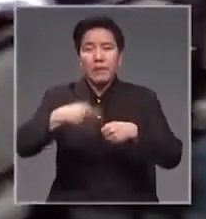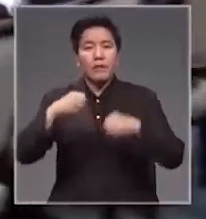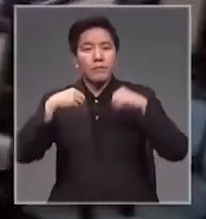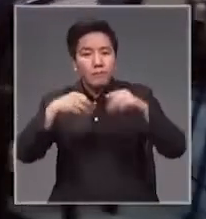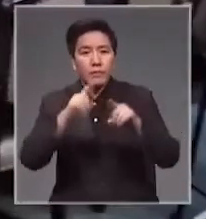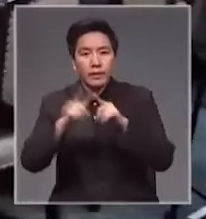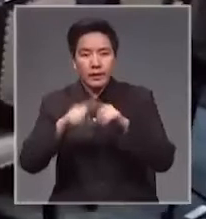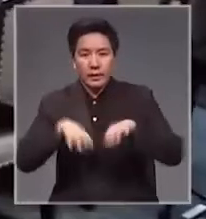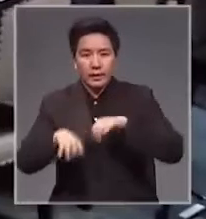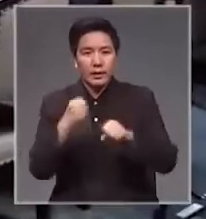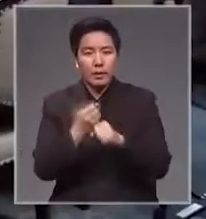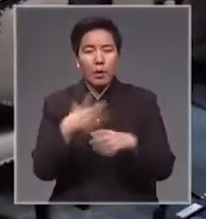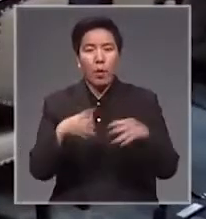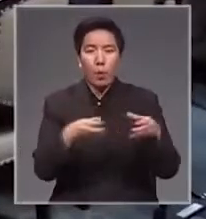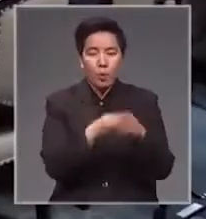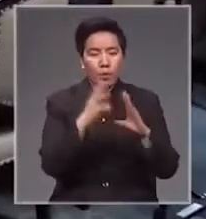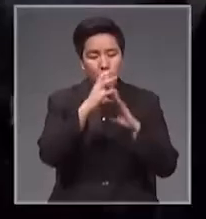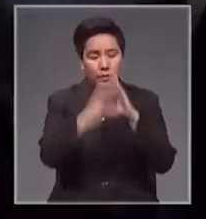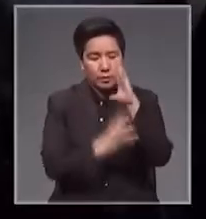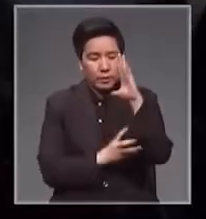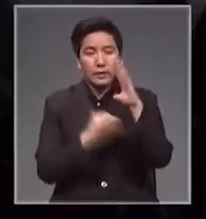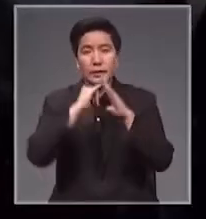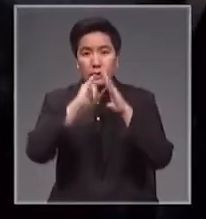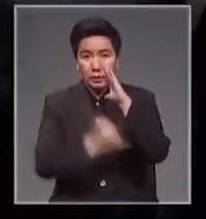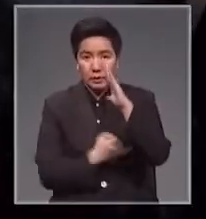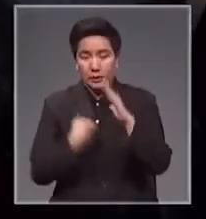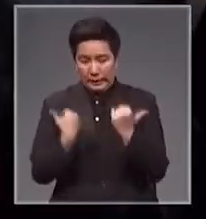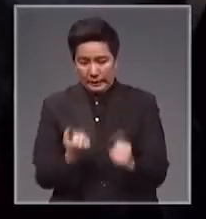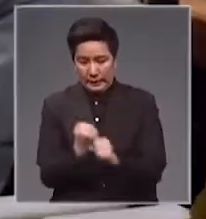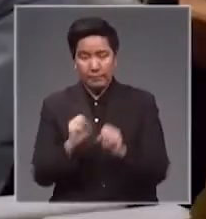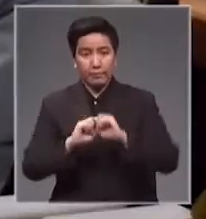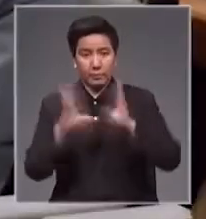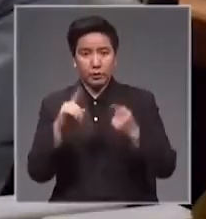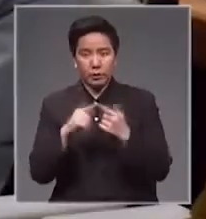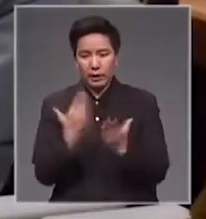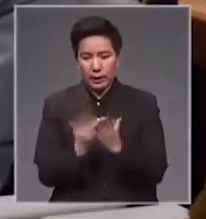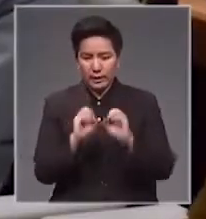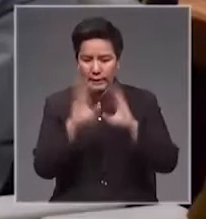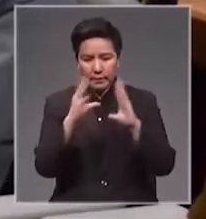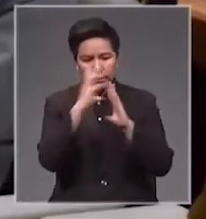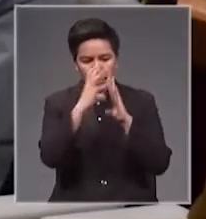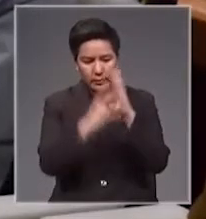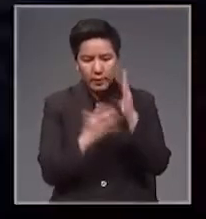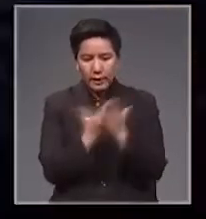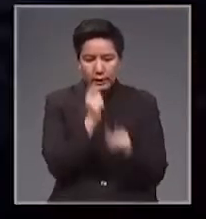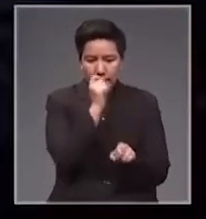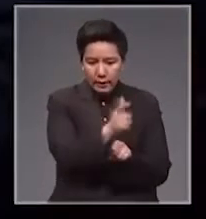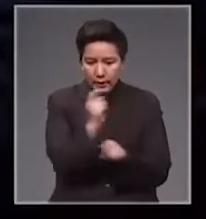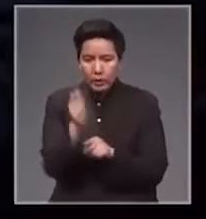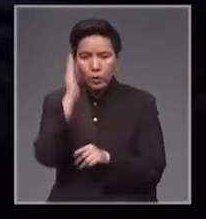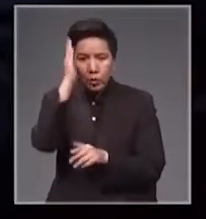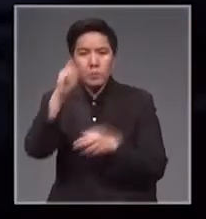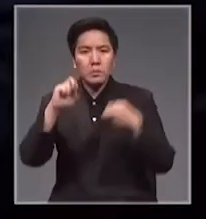ประมาณภาคกลุ่มจังหวัดที่มีความชัดเจนในปัจจุบันในการใช้จ่ายซึ่งก็น่าจะช่วยแก้ปัญหาในวันหน้าได้บ้างแต่